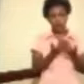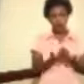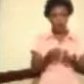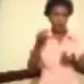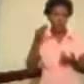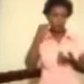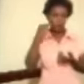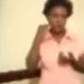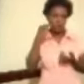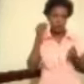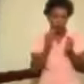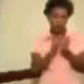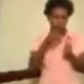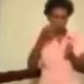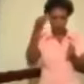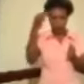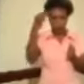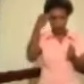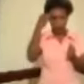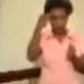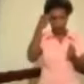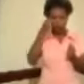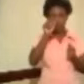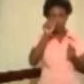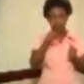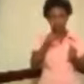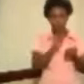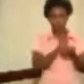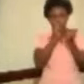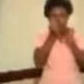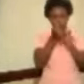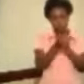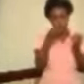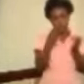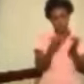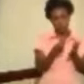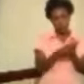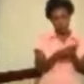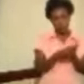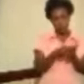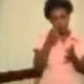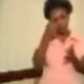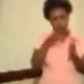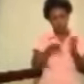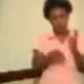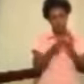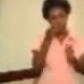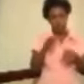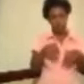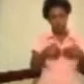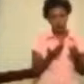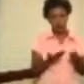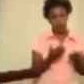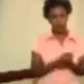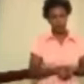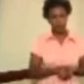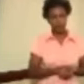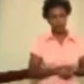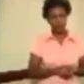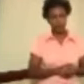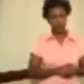ça. Parce que si n'attaquer traité libre-échange, nous mettez en question une série de financements de crédits nous joindre. Madame Maniga, si possible.